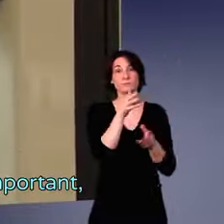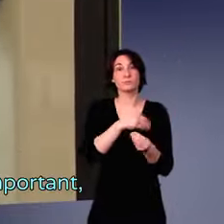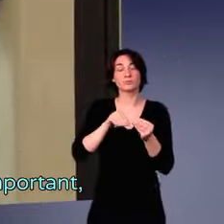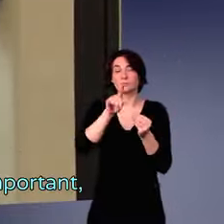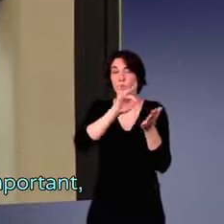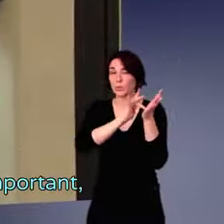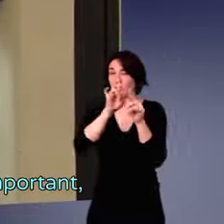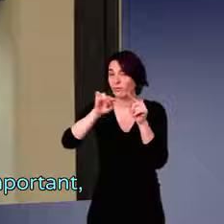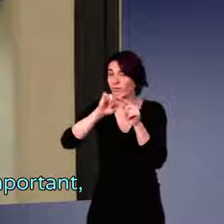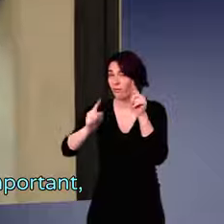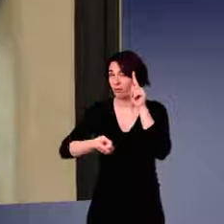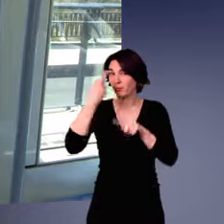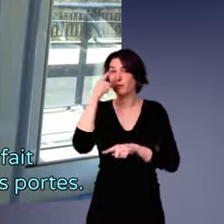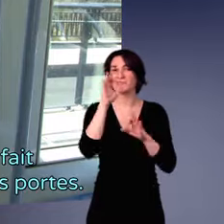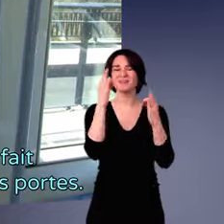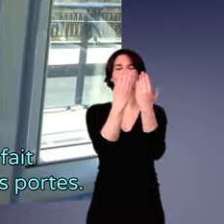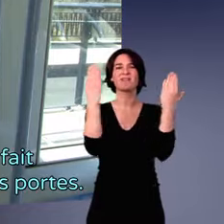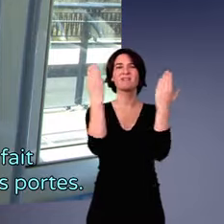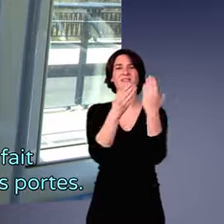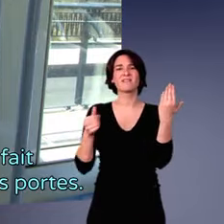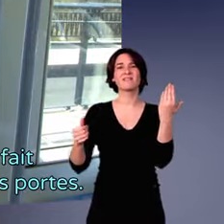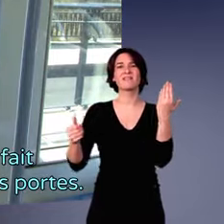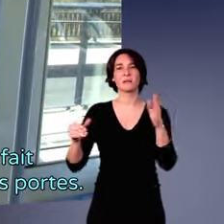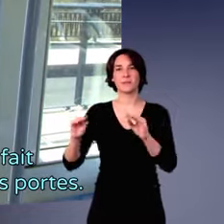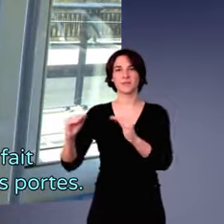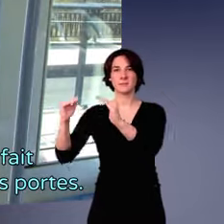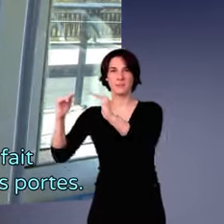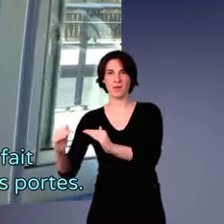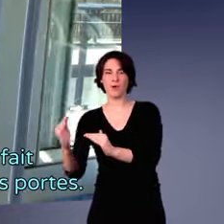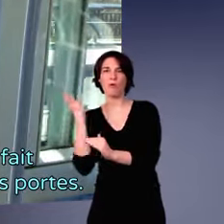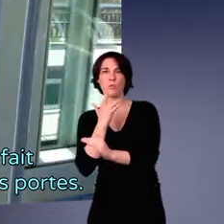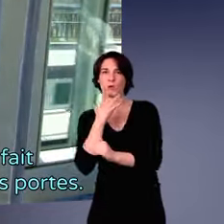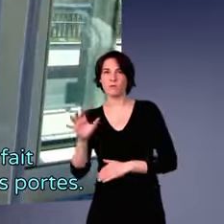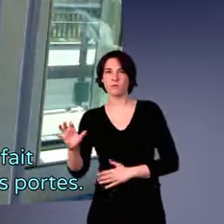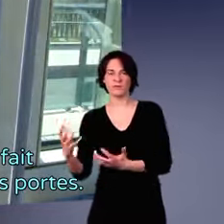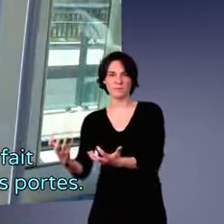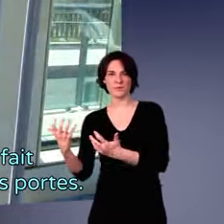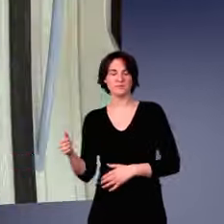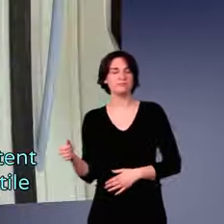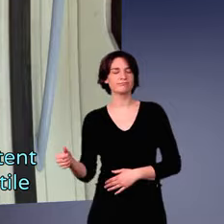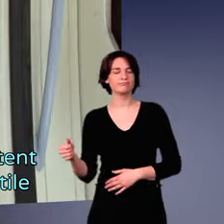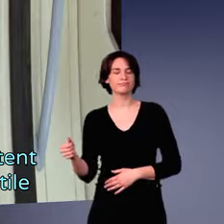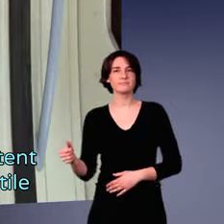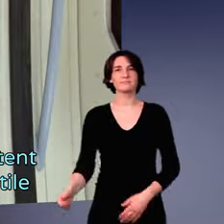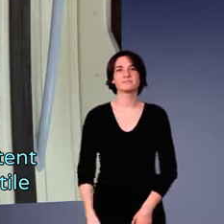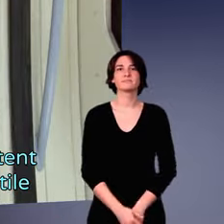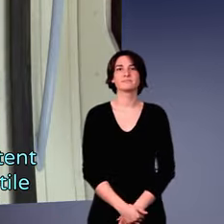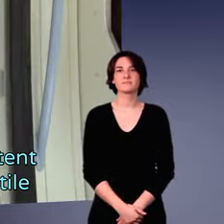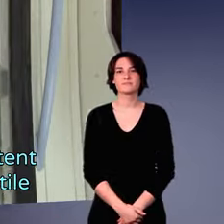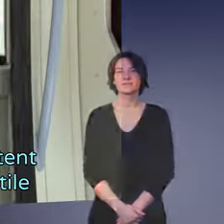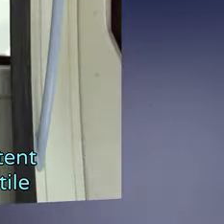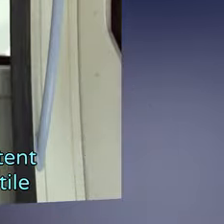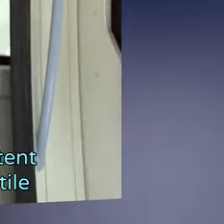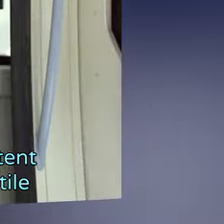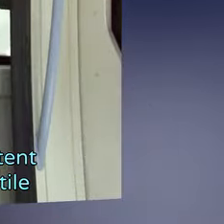et comme chaque détail est important un effort particulier a été fait sur les boutons d'ouverture des portes facile d'accès il